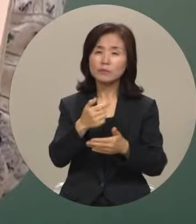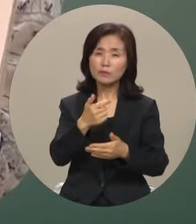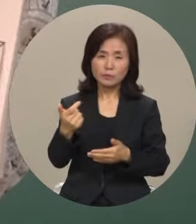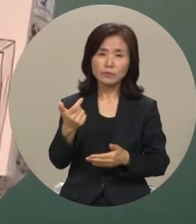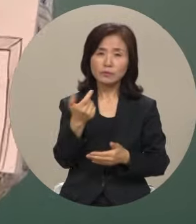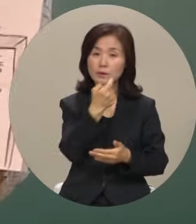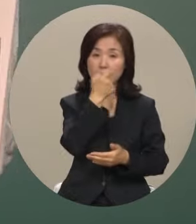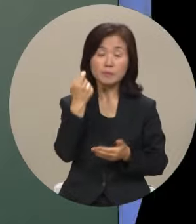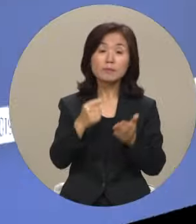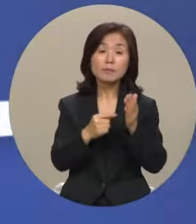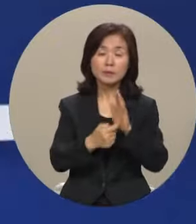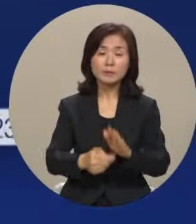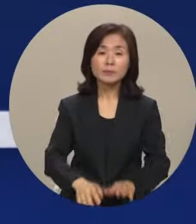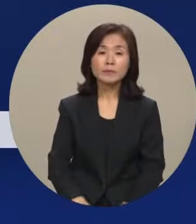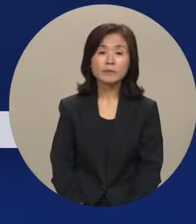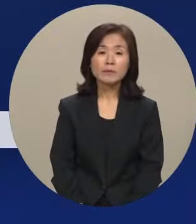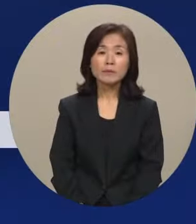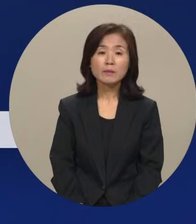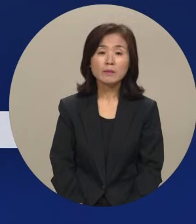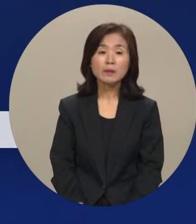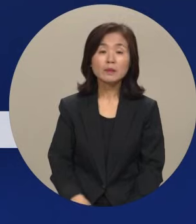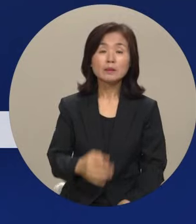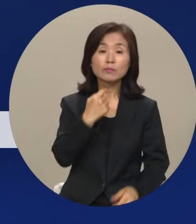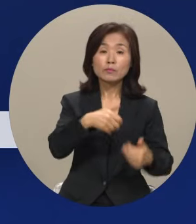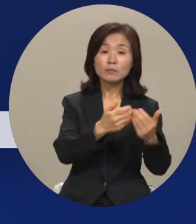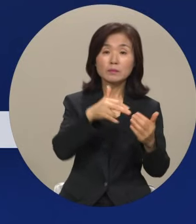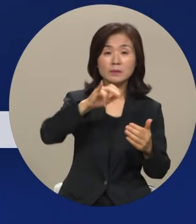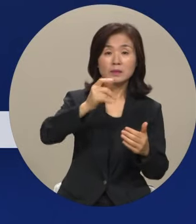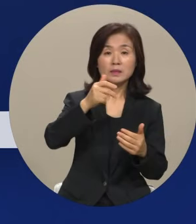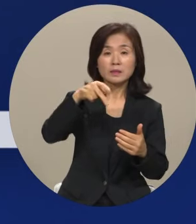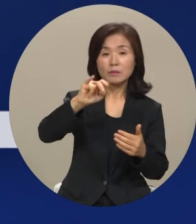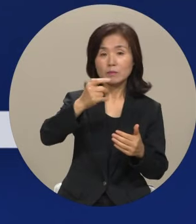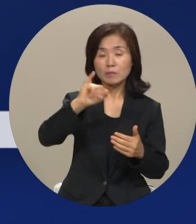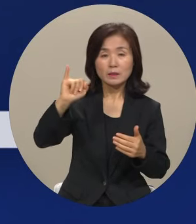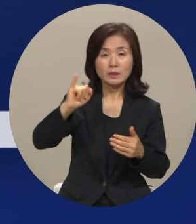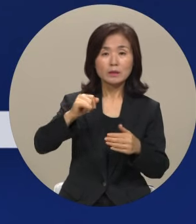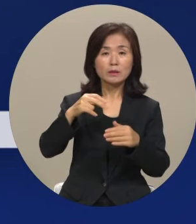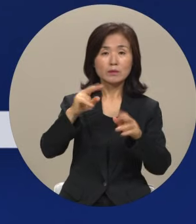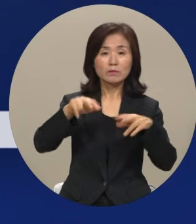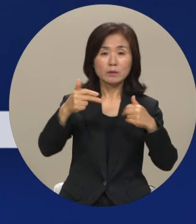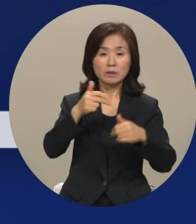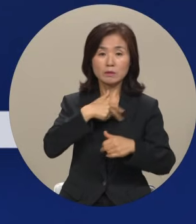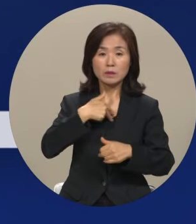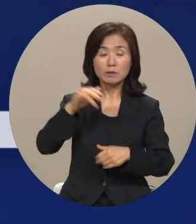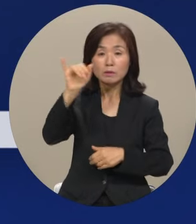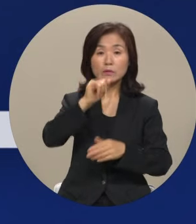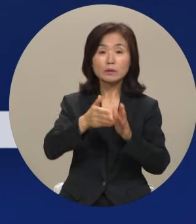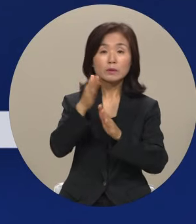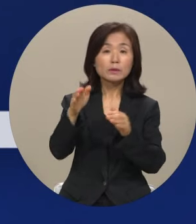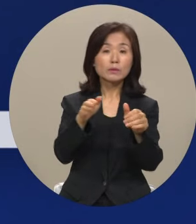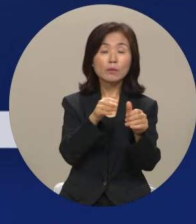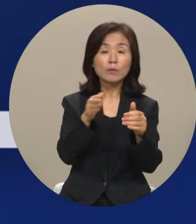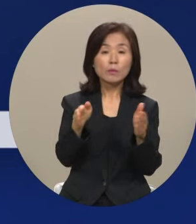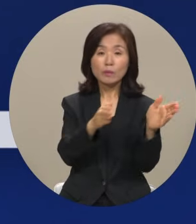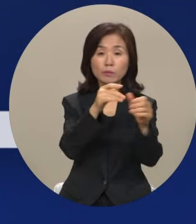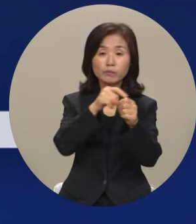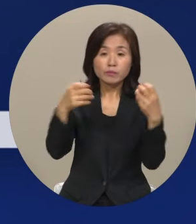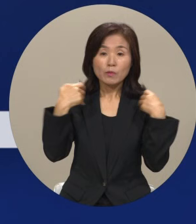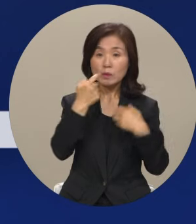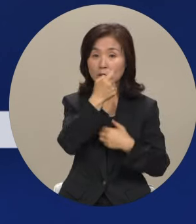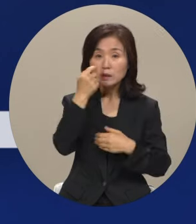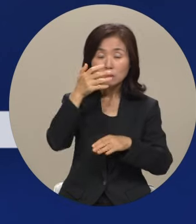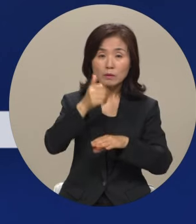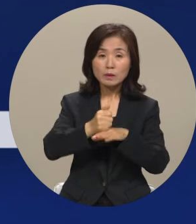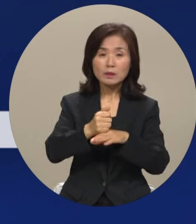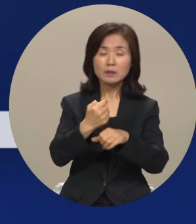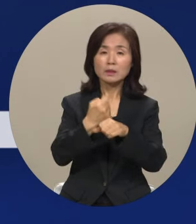것으로 확인됐습니다 더불어민주당 진선미 국회의원이 전국 시도교육청을 확인해 보니 지난해 초등 교원의 중도